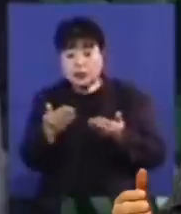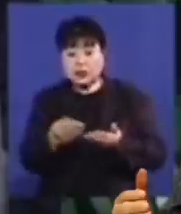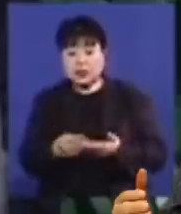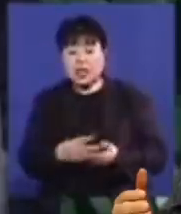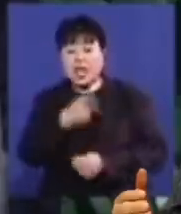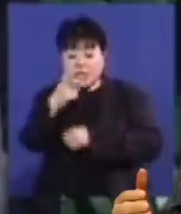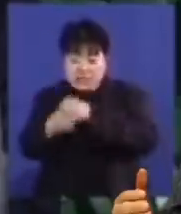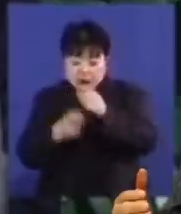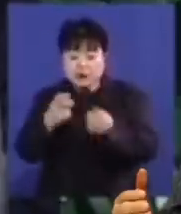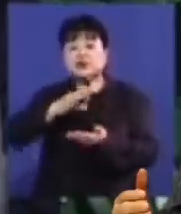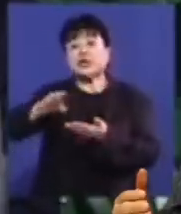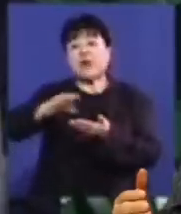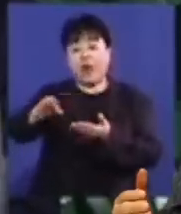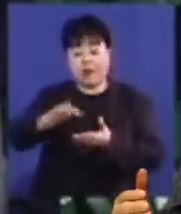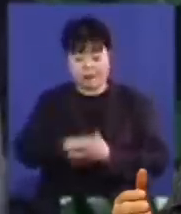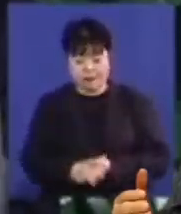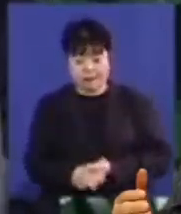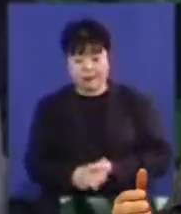20년 걸립니다.